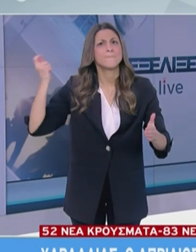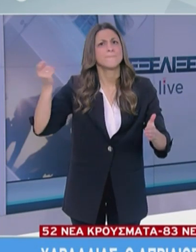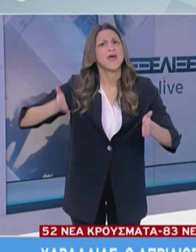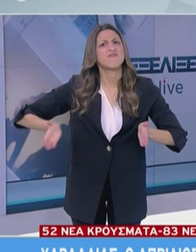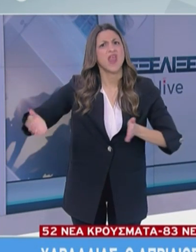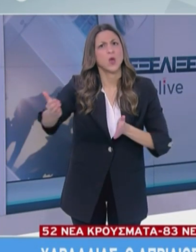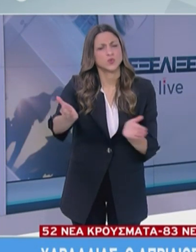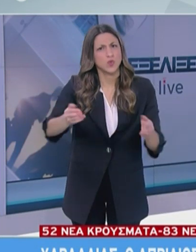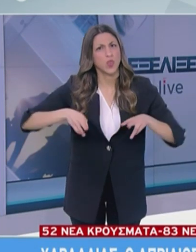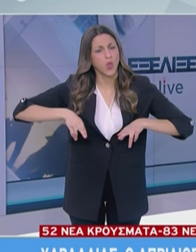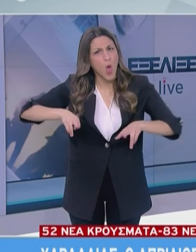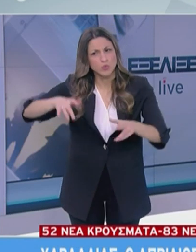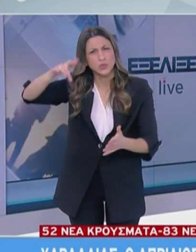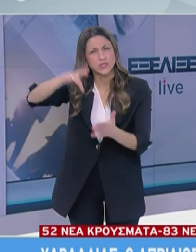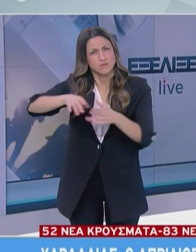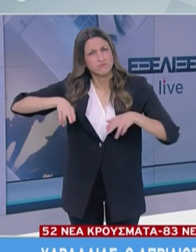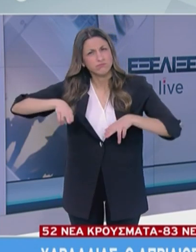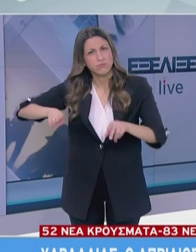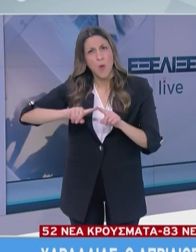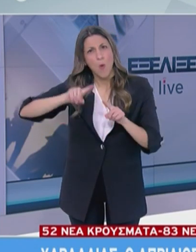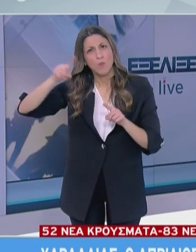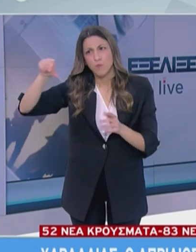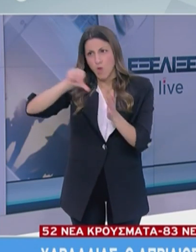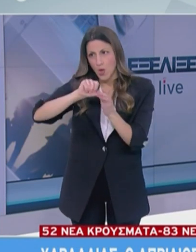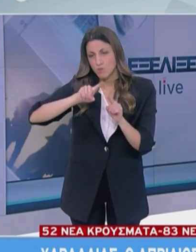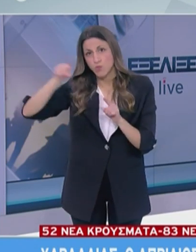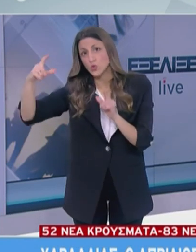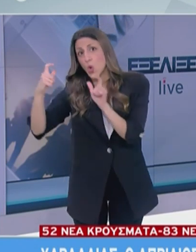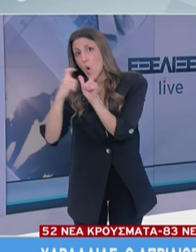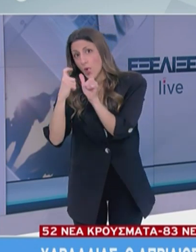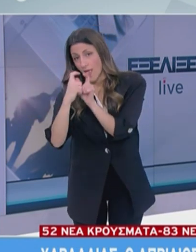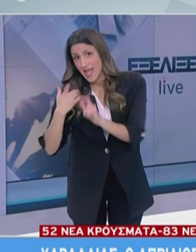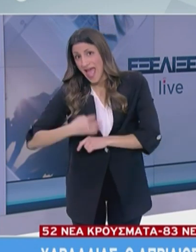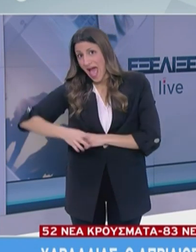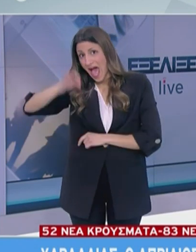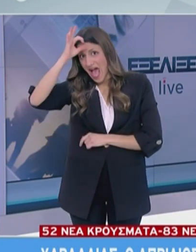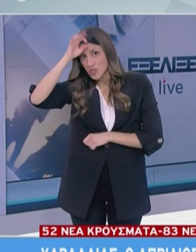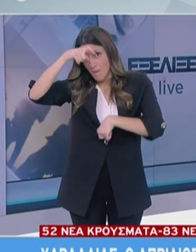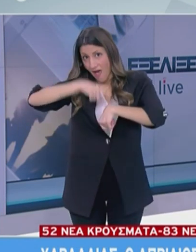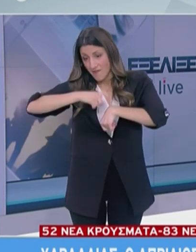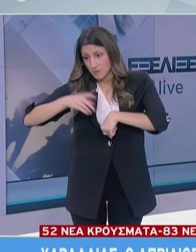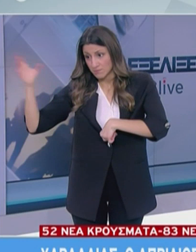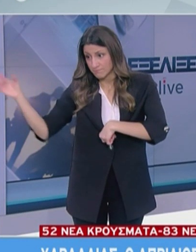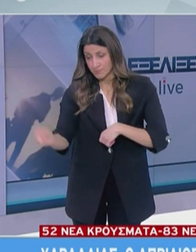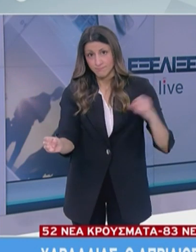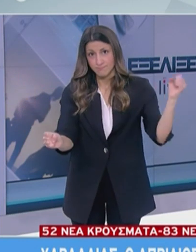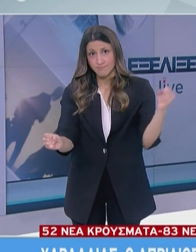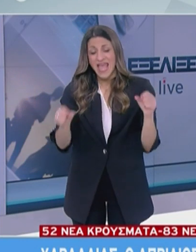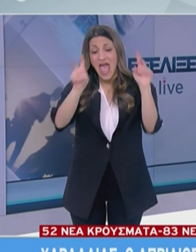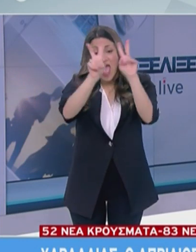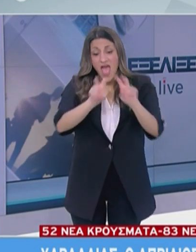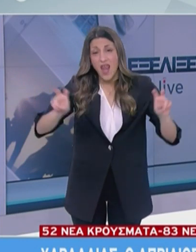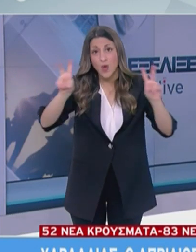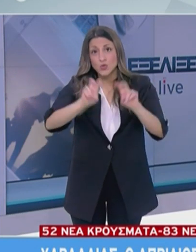δρόμους και σε ηλεκτρίζους δρόμους από και προς τα αστικά κέντρα, η ελληνική αστυνομία εγκαθιστά σημεία ελέγχου των μετακινήσεων όλων